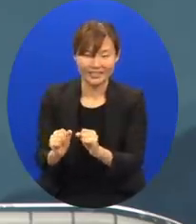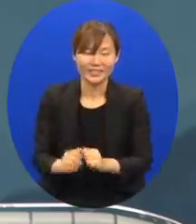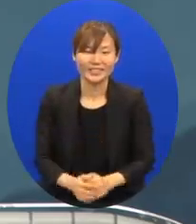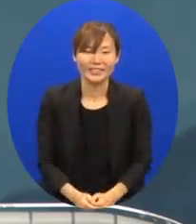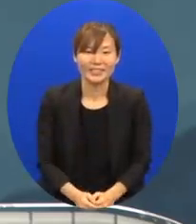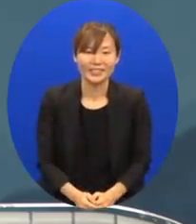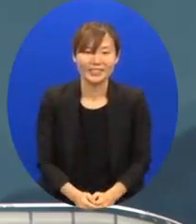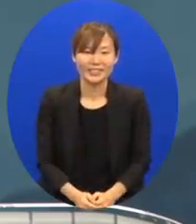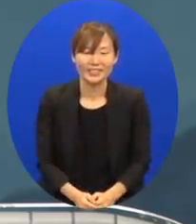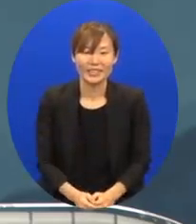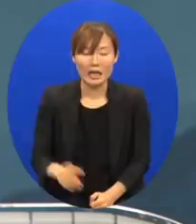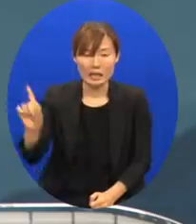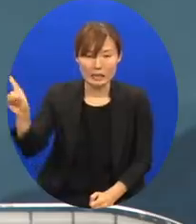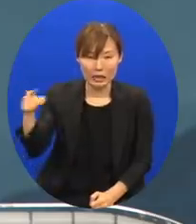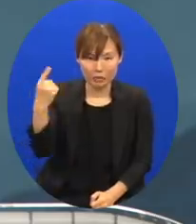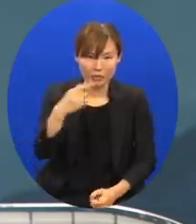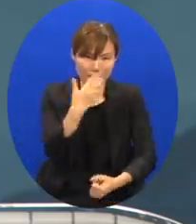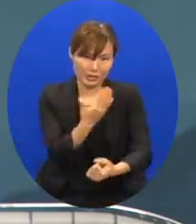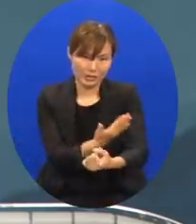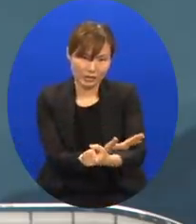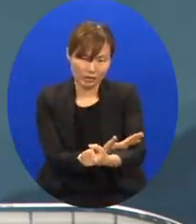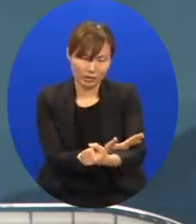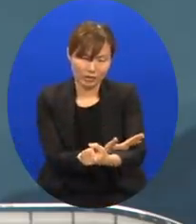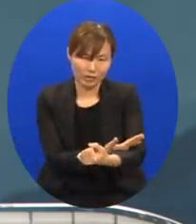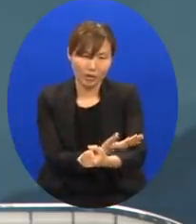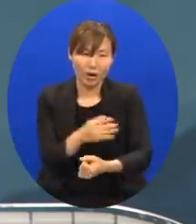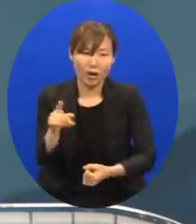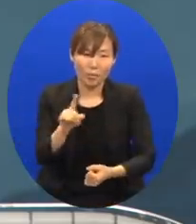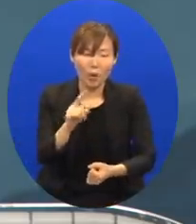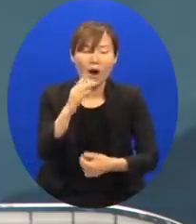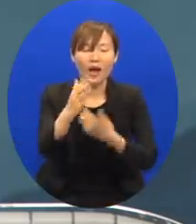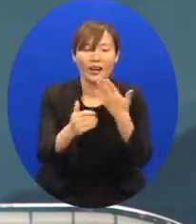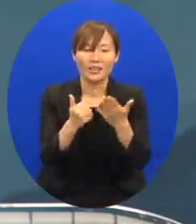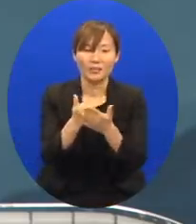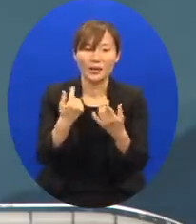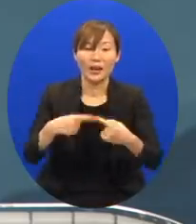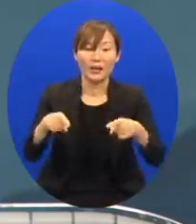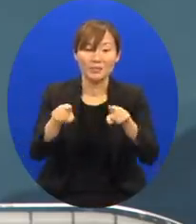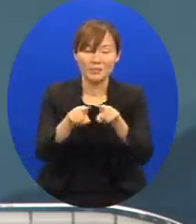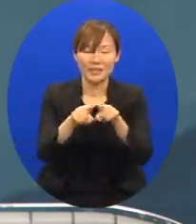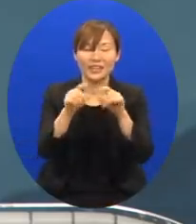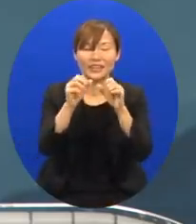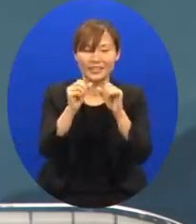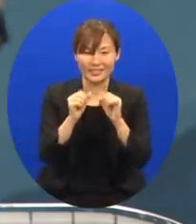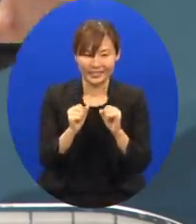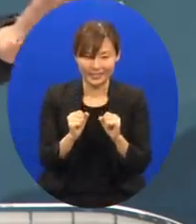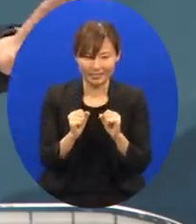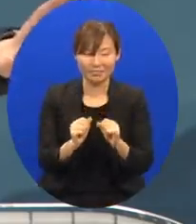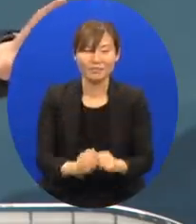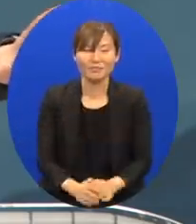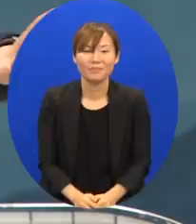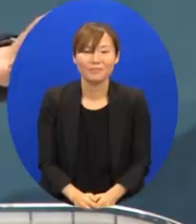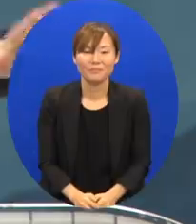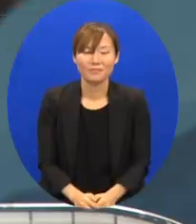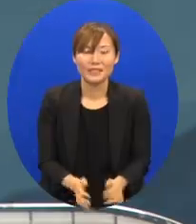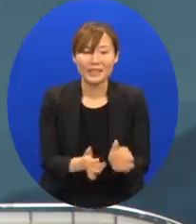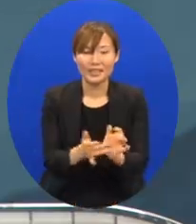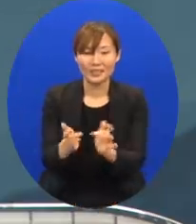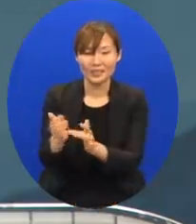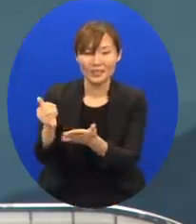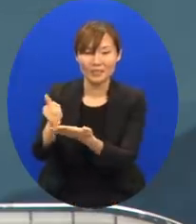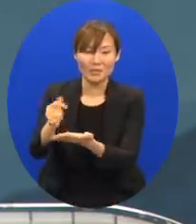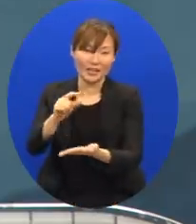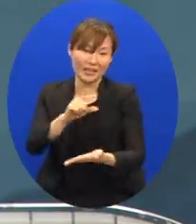가지고 있었던 능력은 항상 하나님과 함께한 이었어요 예수님의 이름이 뭡니까